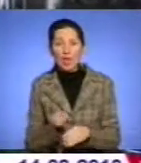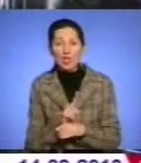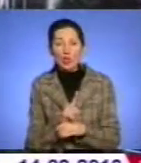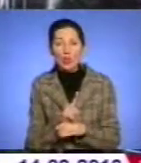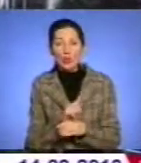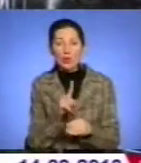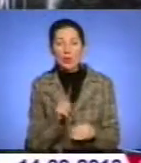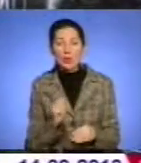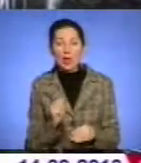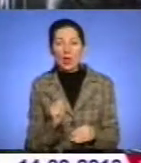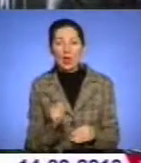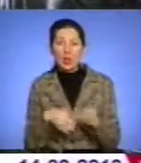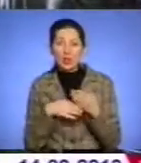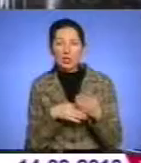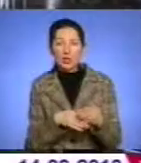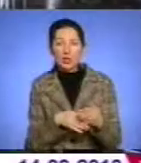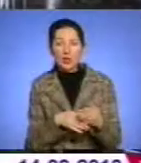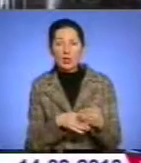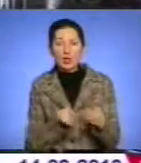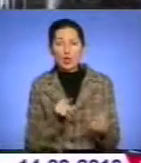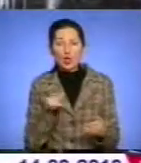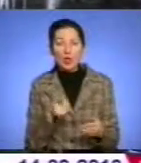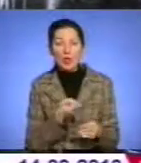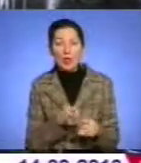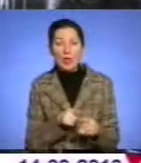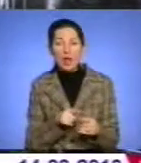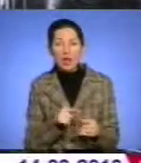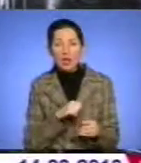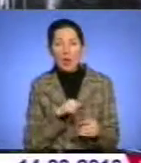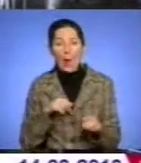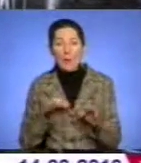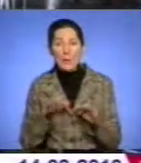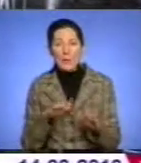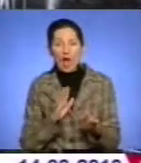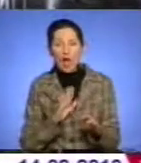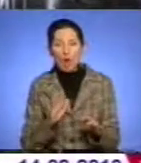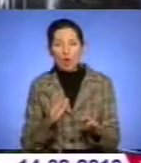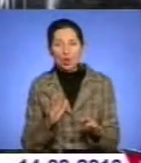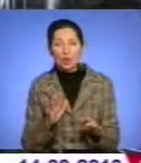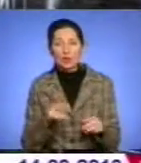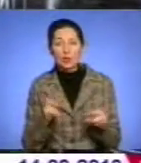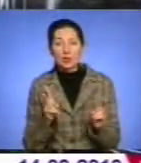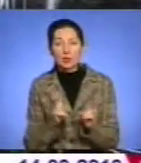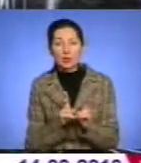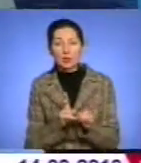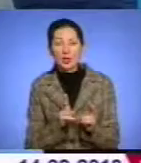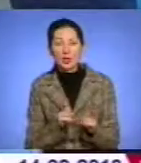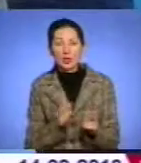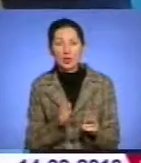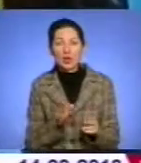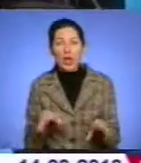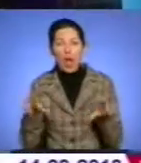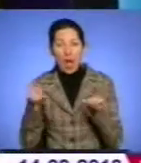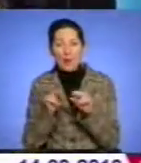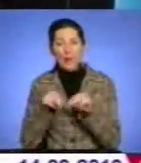тернопольскую за содействие, за то, что это в самом деле были, как бы настоящий был тандем вот, в работе.